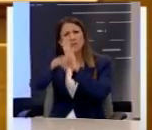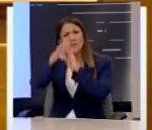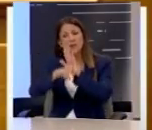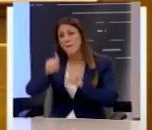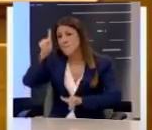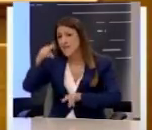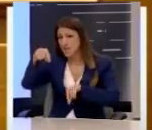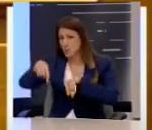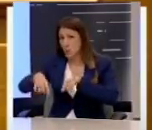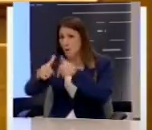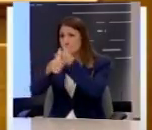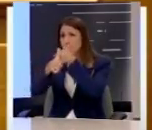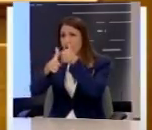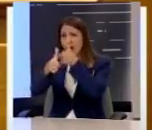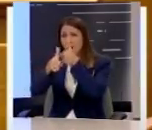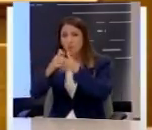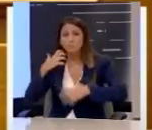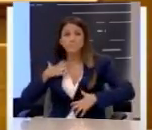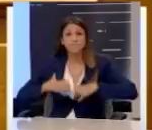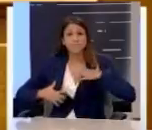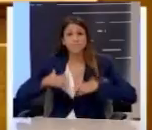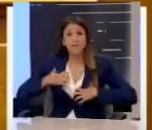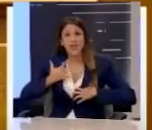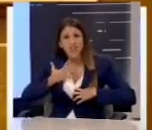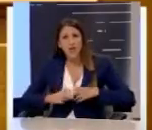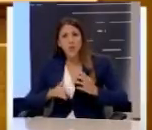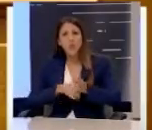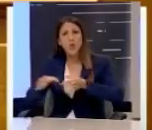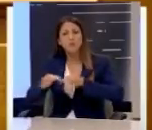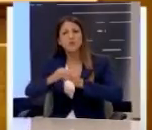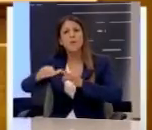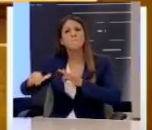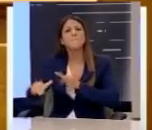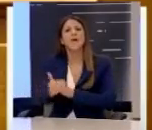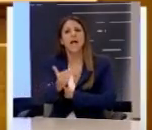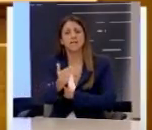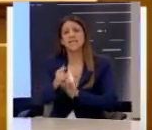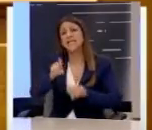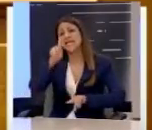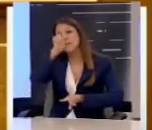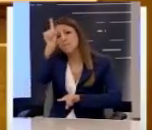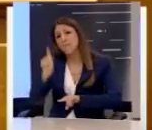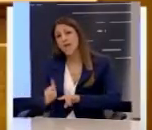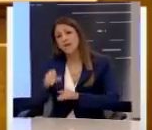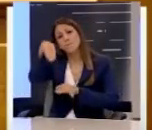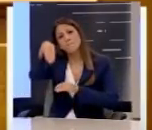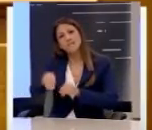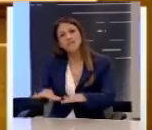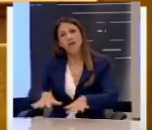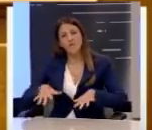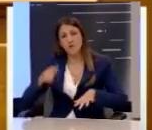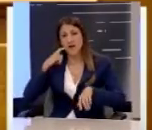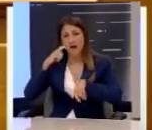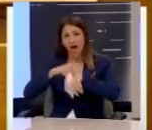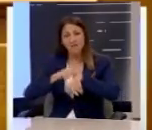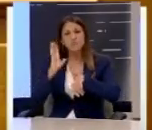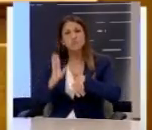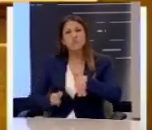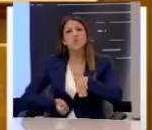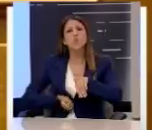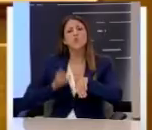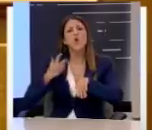παρακολουθούν ή και βρίσκονται σε αυτή την αίθουσα, μπορούμε λοιπόν να αισθανόμαστε χαρά και ελπίδα.